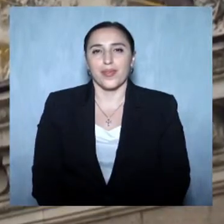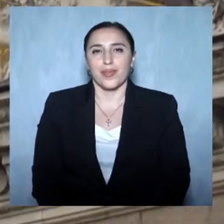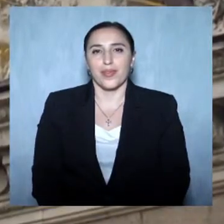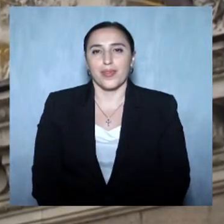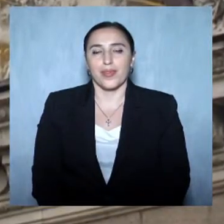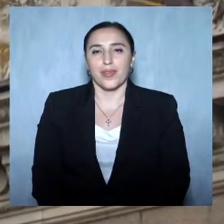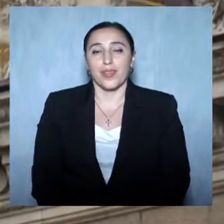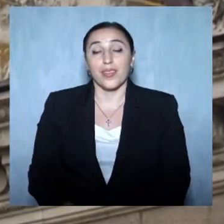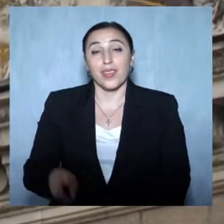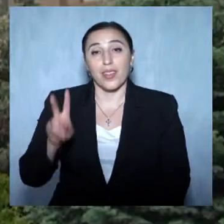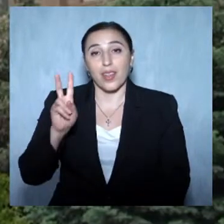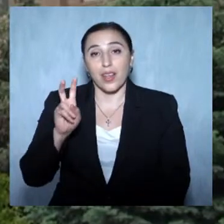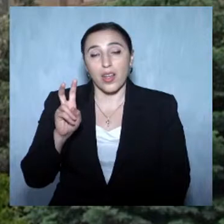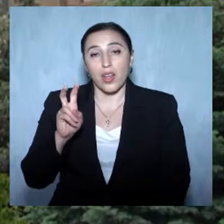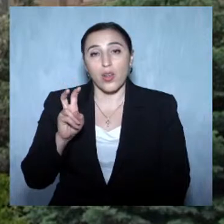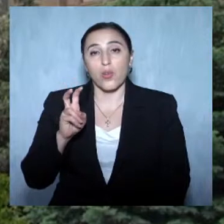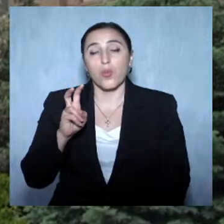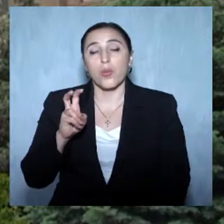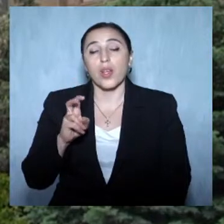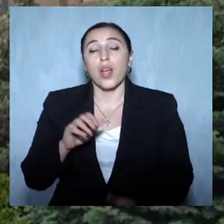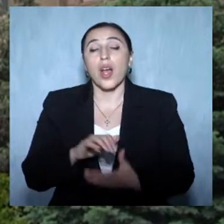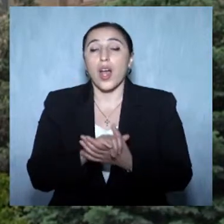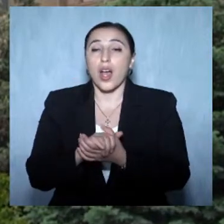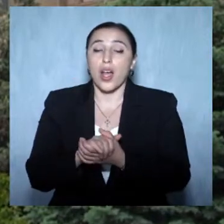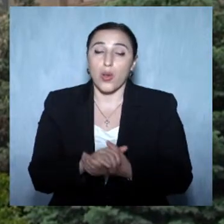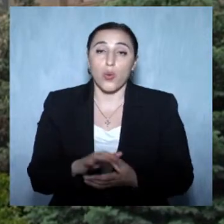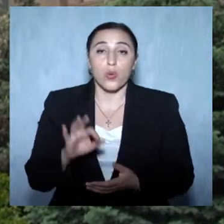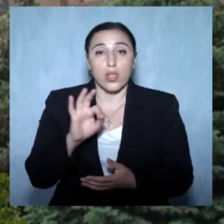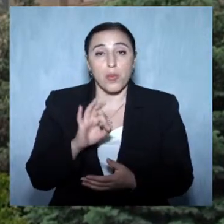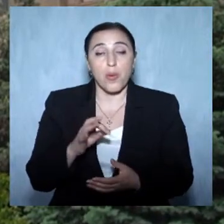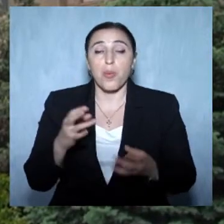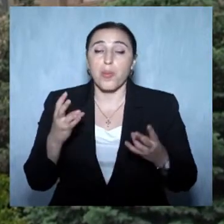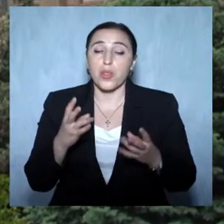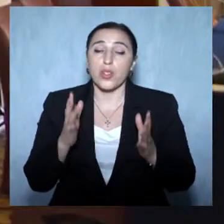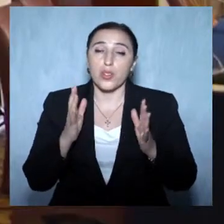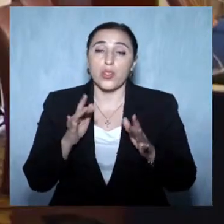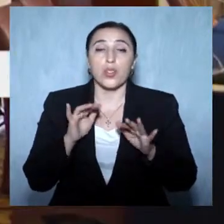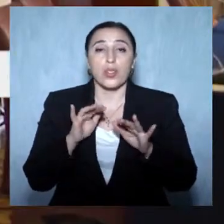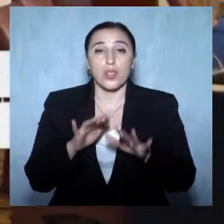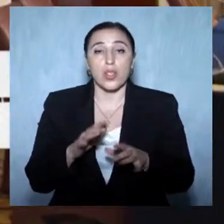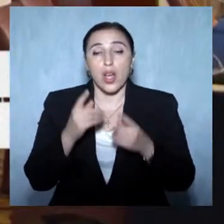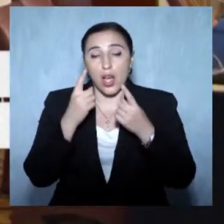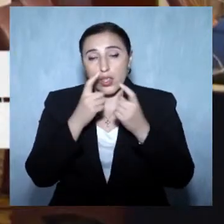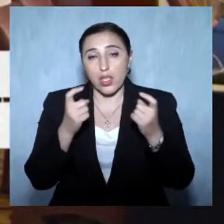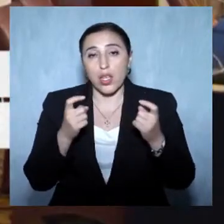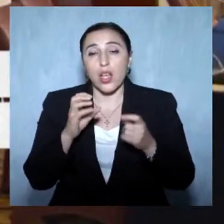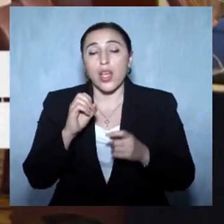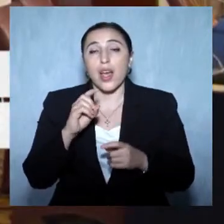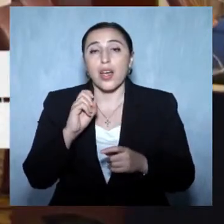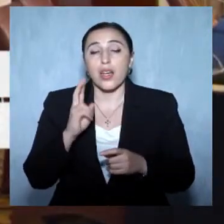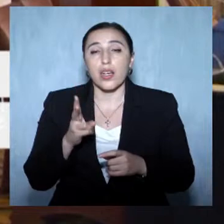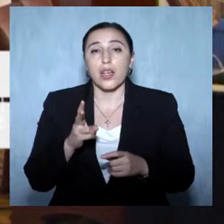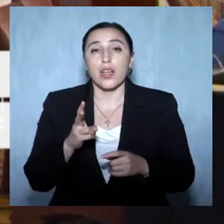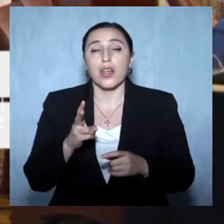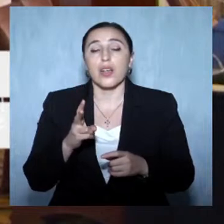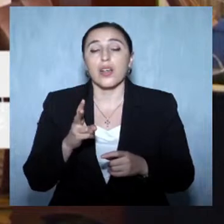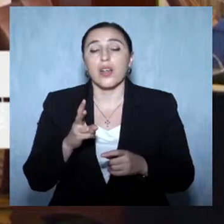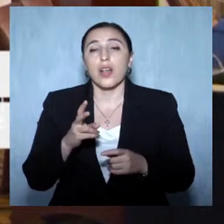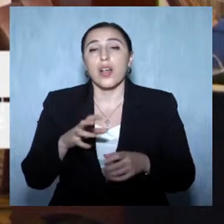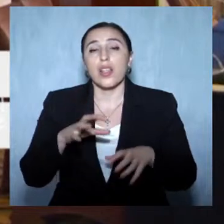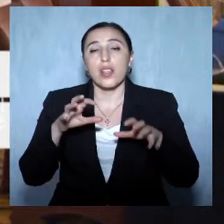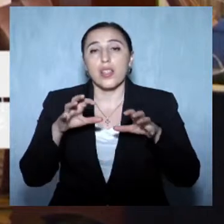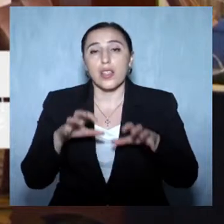լերնային Հառաբողում տեվական խաղության համար ավելին պետք է արվի հայտա արել է յահկը խորդերանական վեհաժողովի